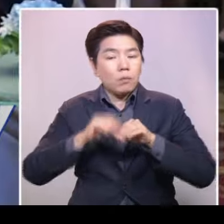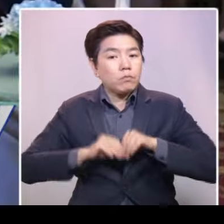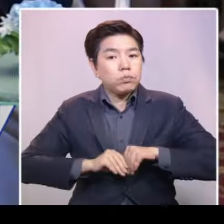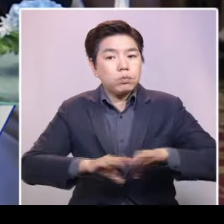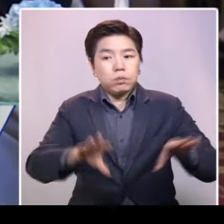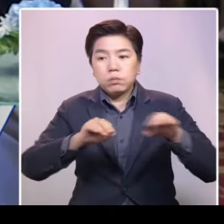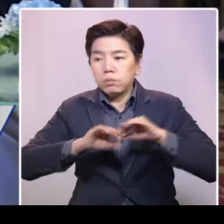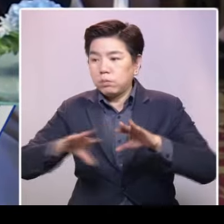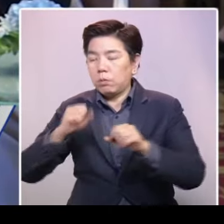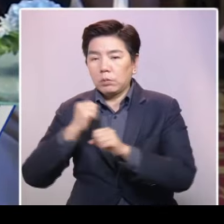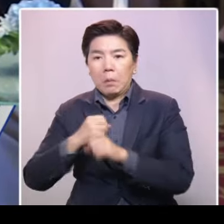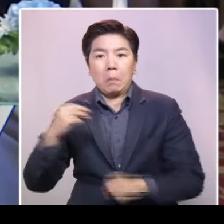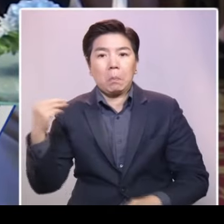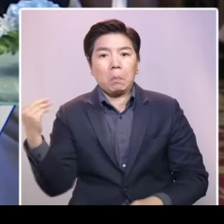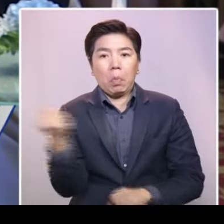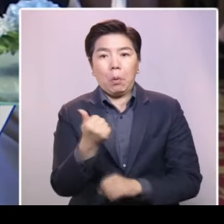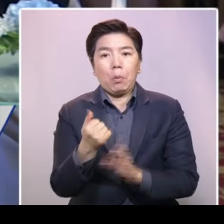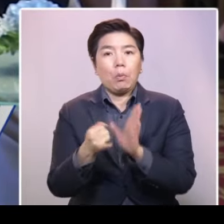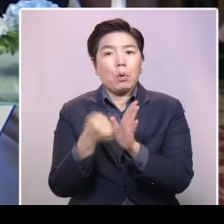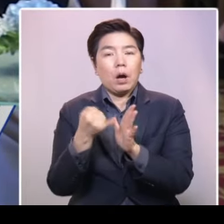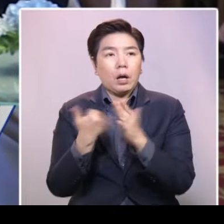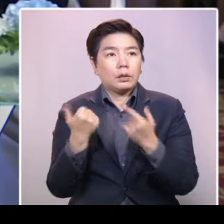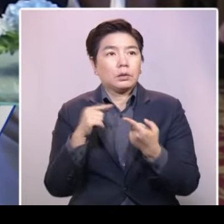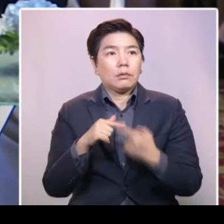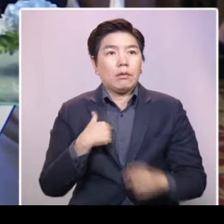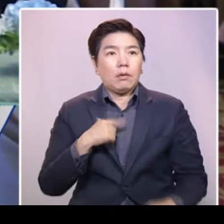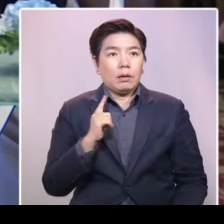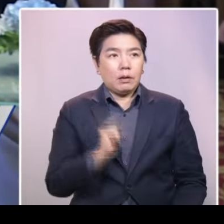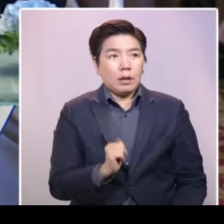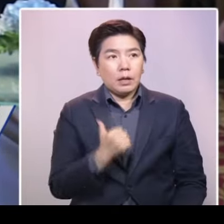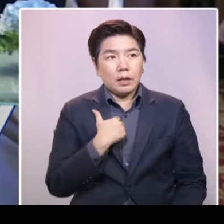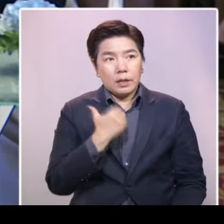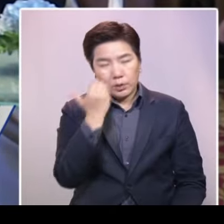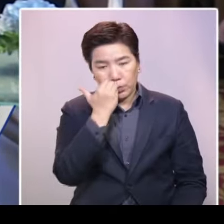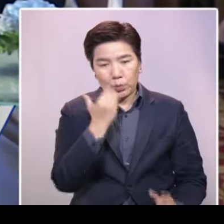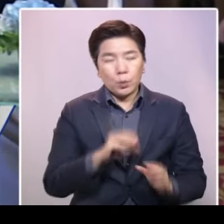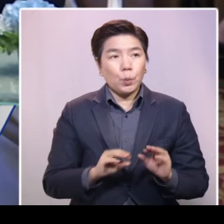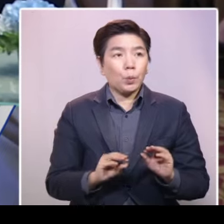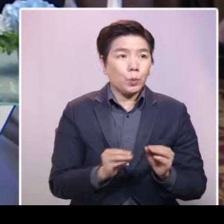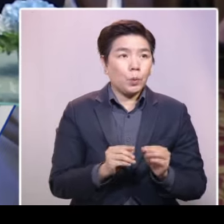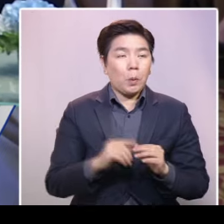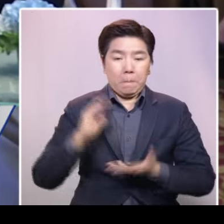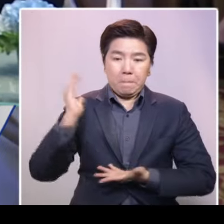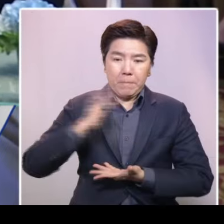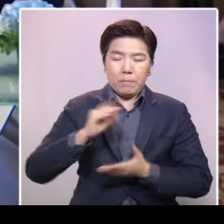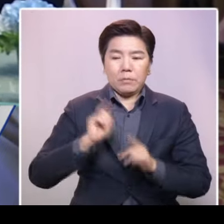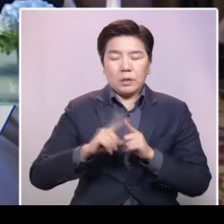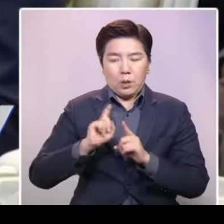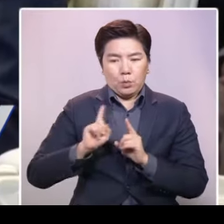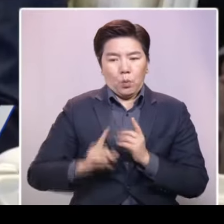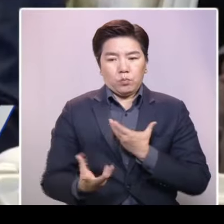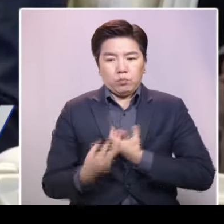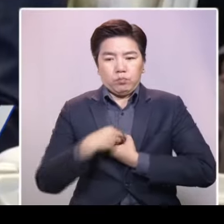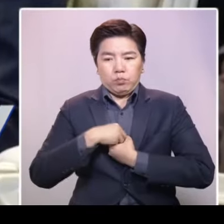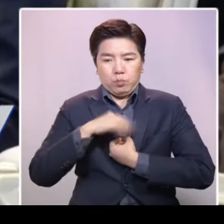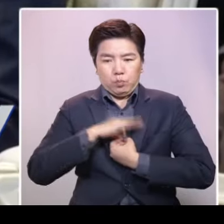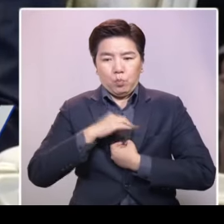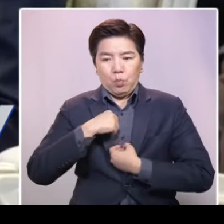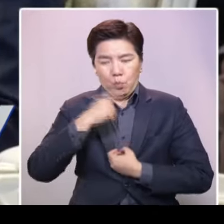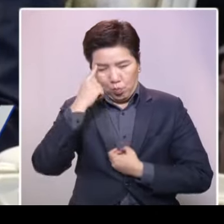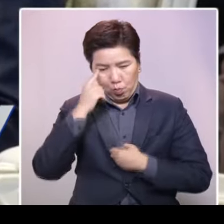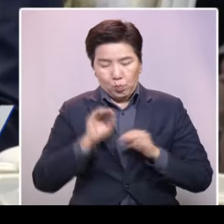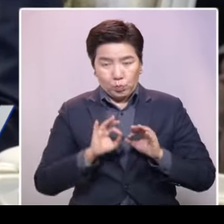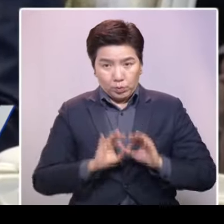ข่าวสารและเนื้อหาต่างๆเป็นไปโดยง่ายสื่อกระแสหลักอย่างโทรทัศน์วิทยุและสื่อสิ่งพิมพ์ต้องตระหนักถึงบทบาทหน้าที่